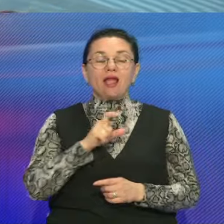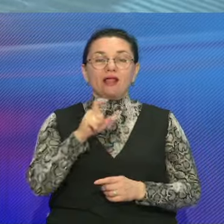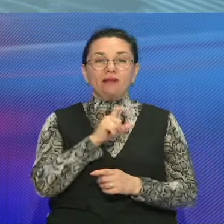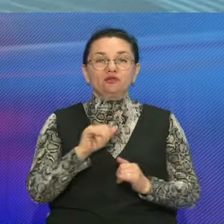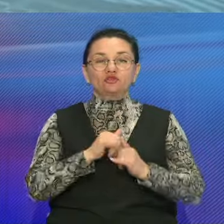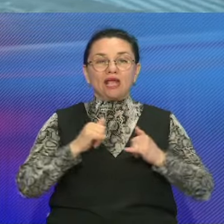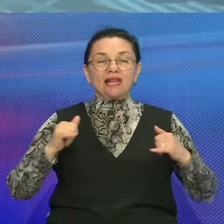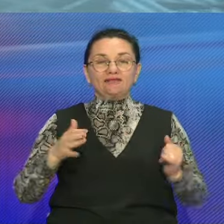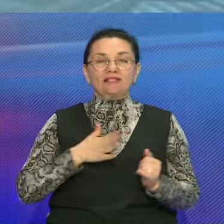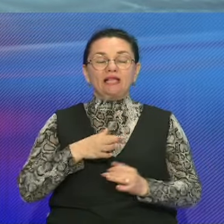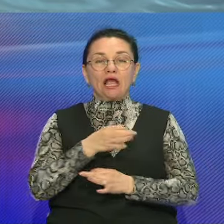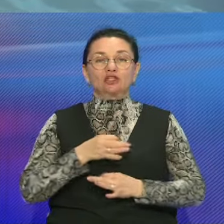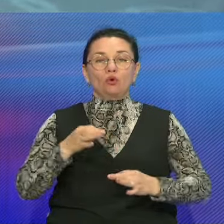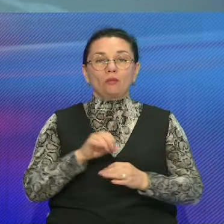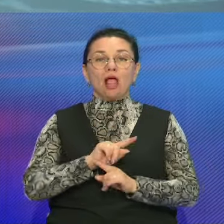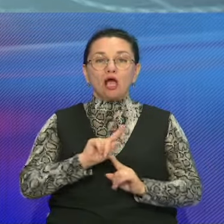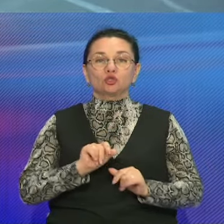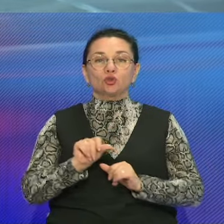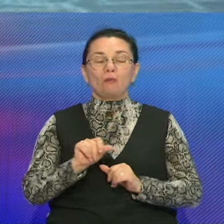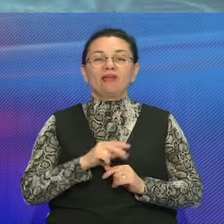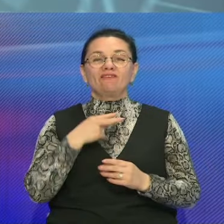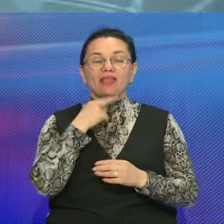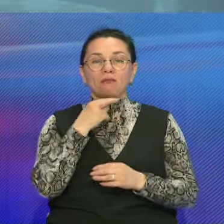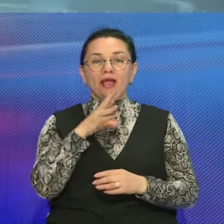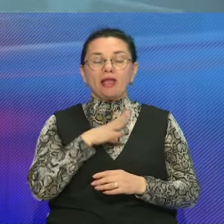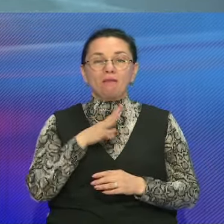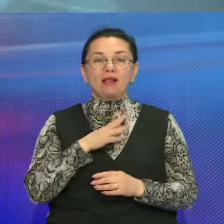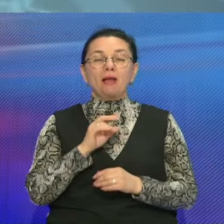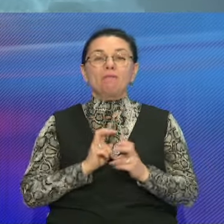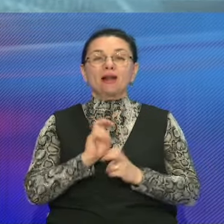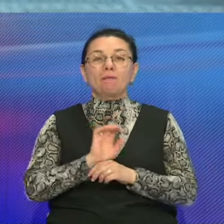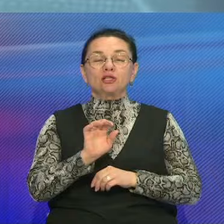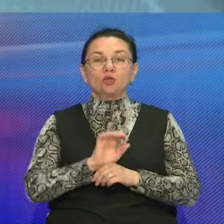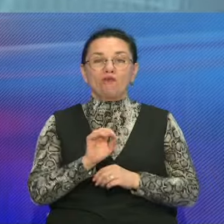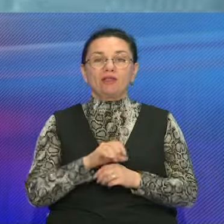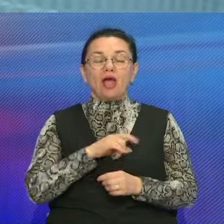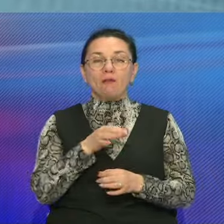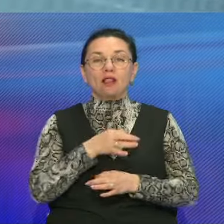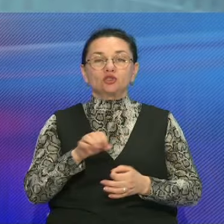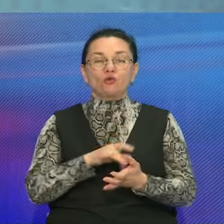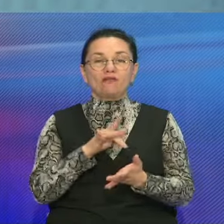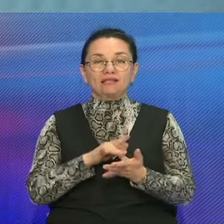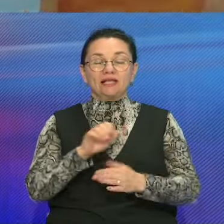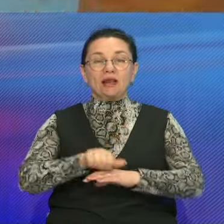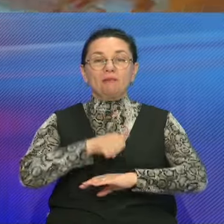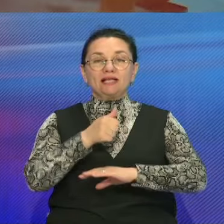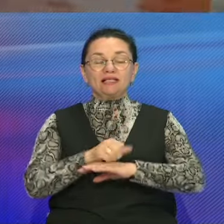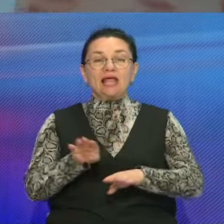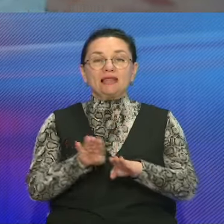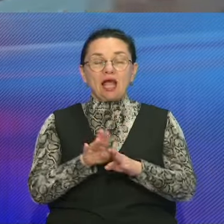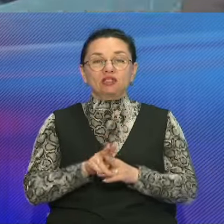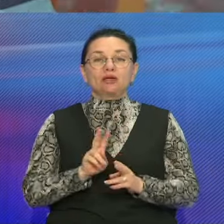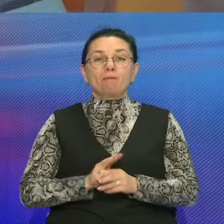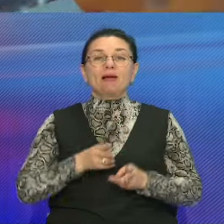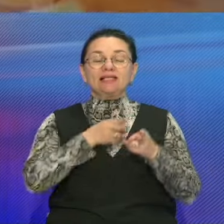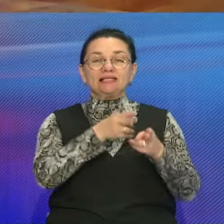Західнього регіону. Особна увага була нададена промисловому потенціалу обласного центру. Президент так само навідав будівничу